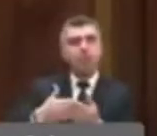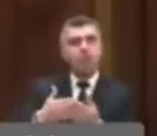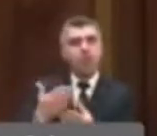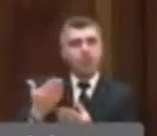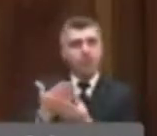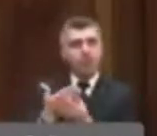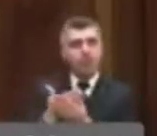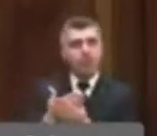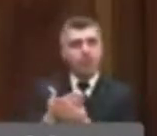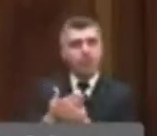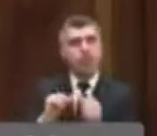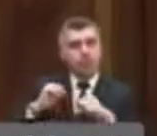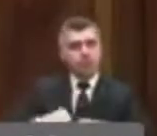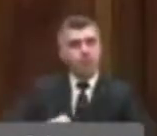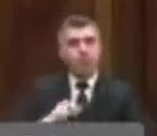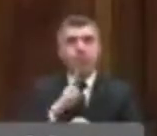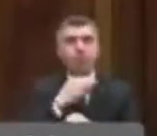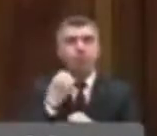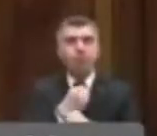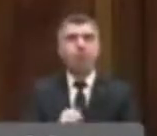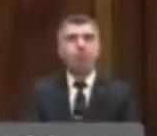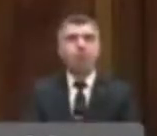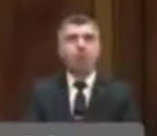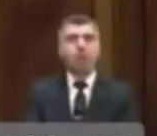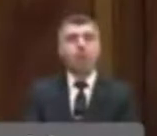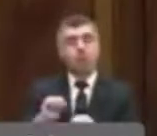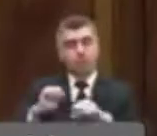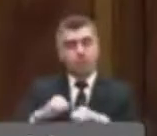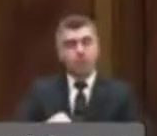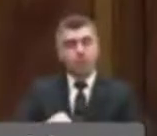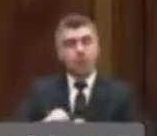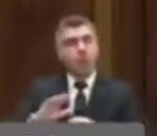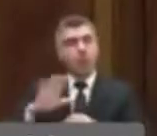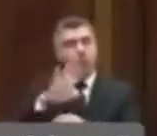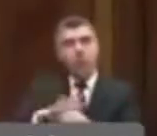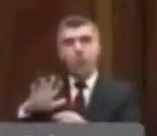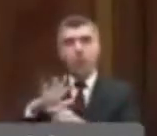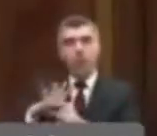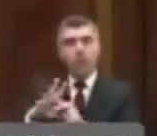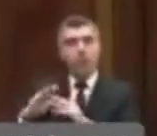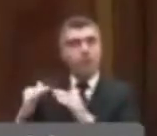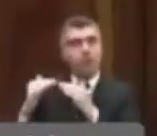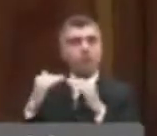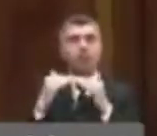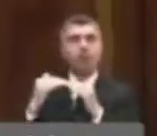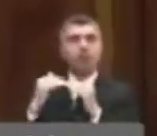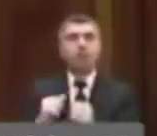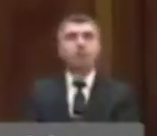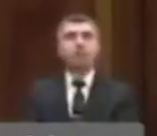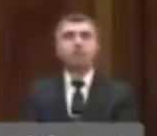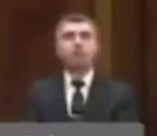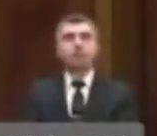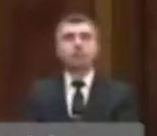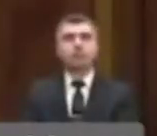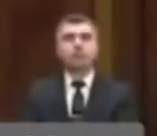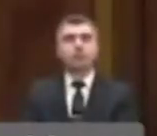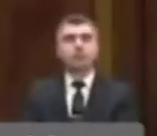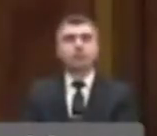تاع الحكومة، لأن بالفعل حكومة ديال جميع المغاربة وديال جميع الأواش. ينبغي الاعتراف